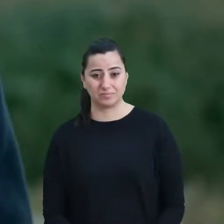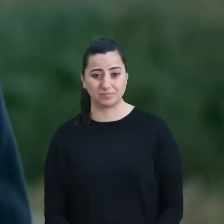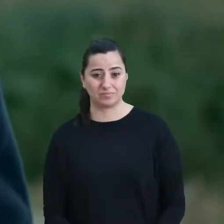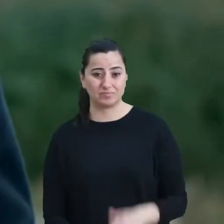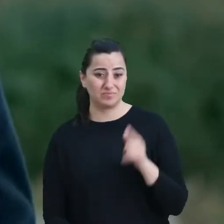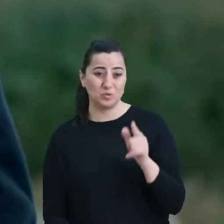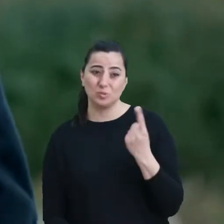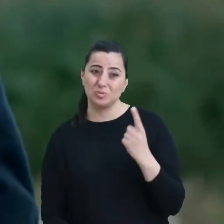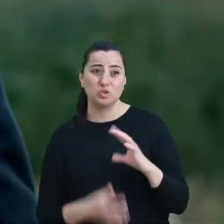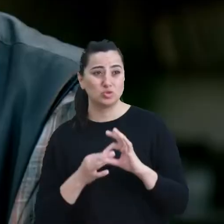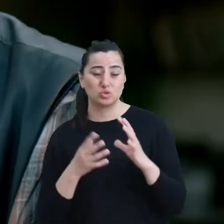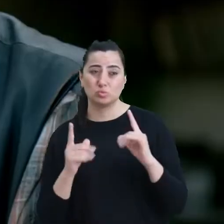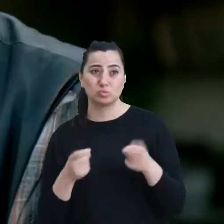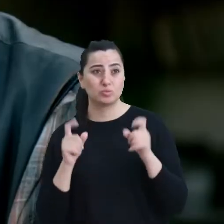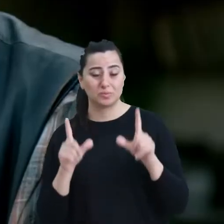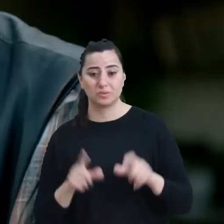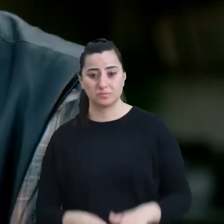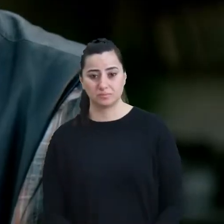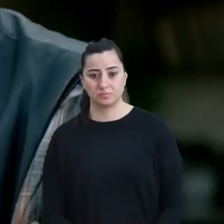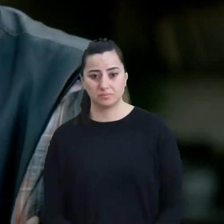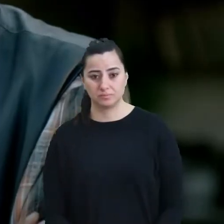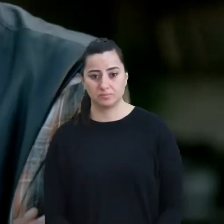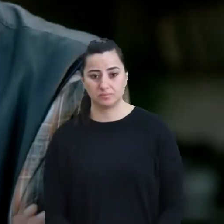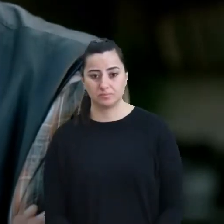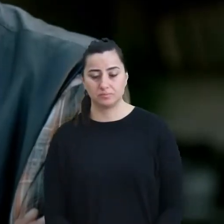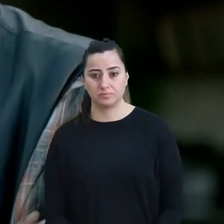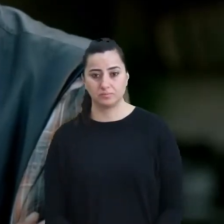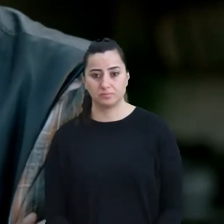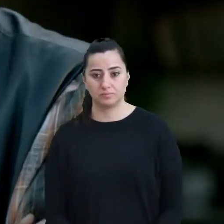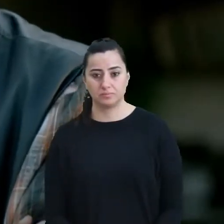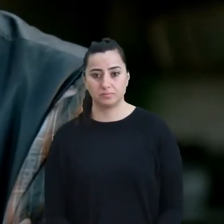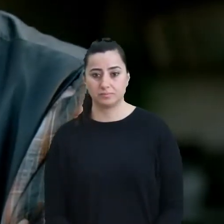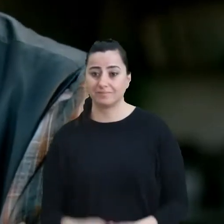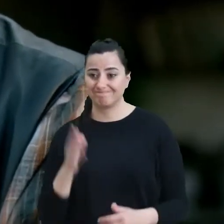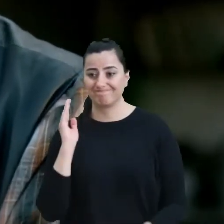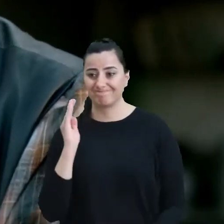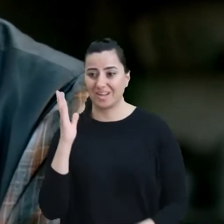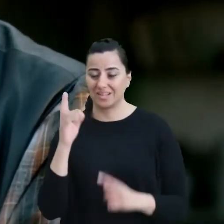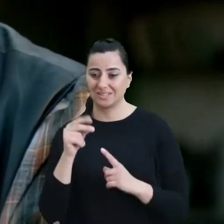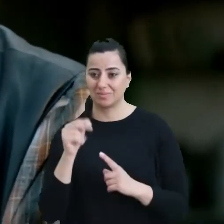Onun da bir hal yolunu koyacağız artık Sadıç. De gidi İsmail. De.